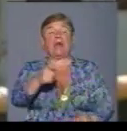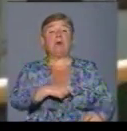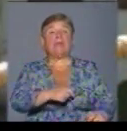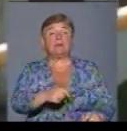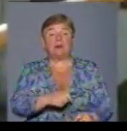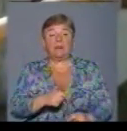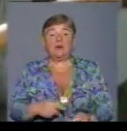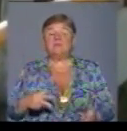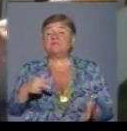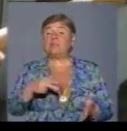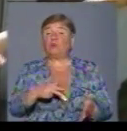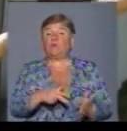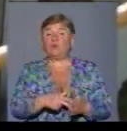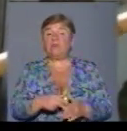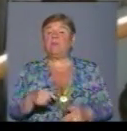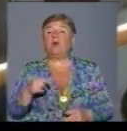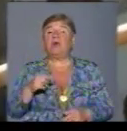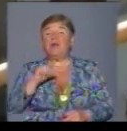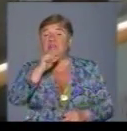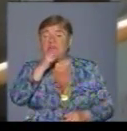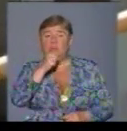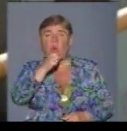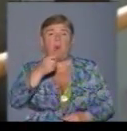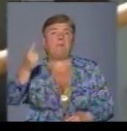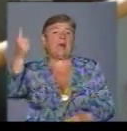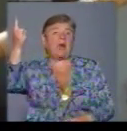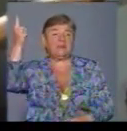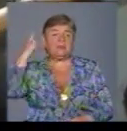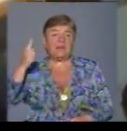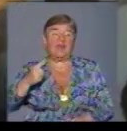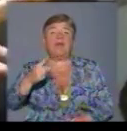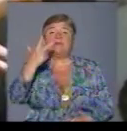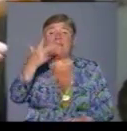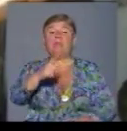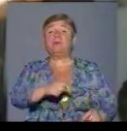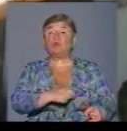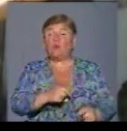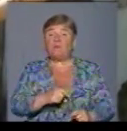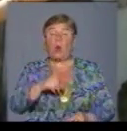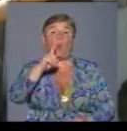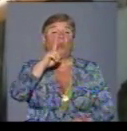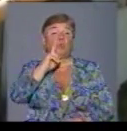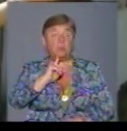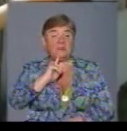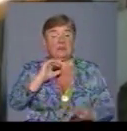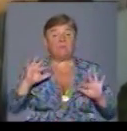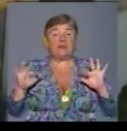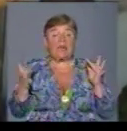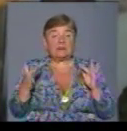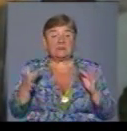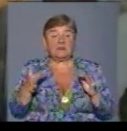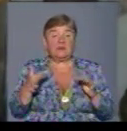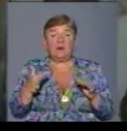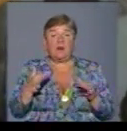в основному там, що всі діди, прадіди так надумали, що 3-метровий найзручніший варіант і все.